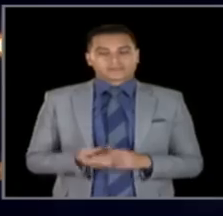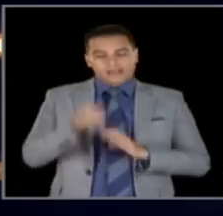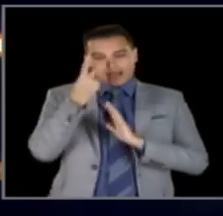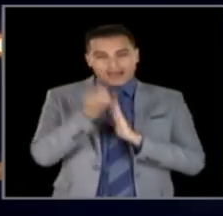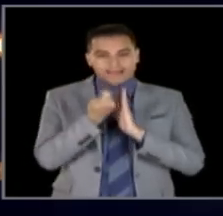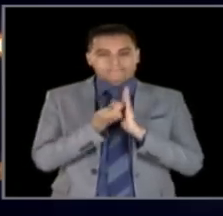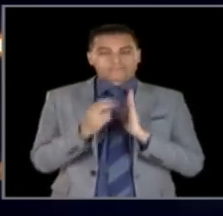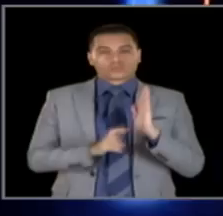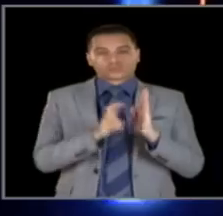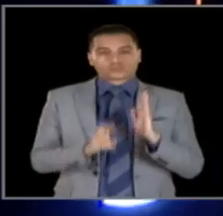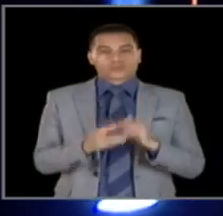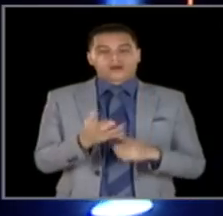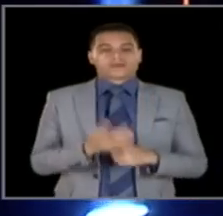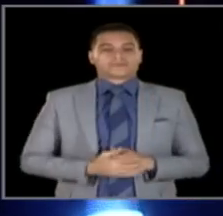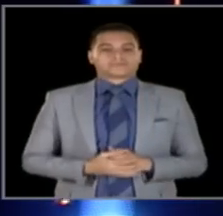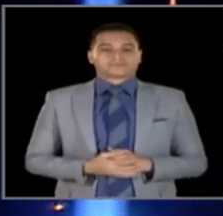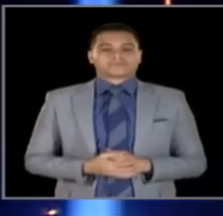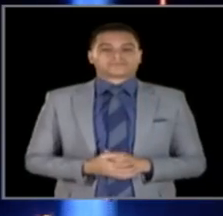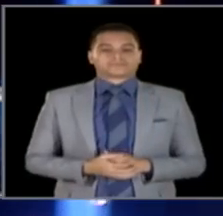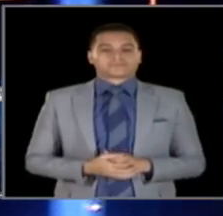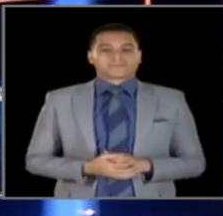أدب والسؤال هو: